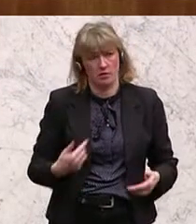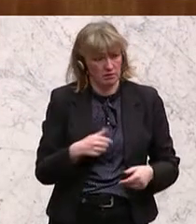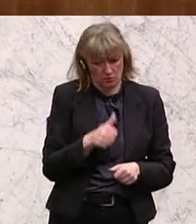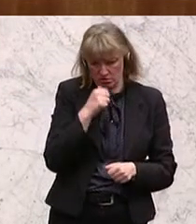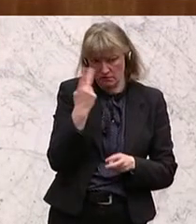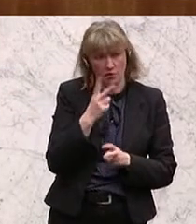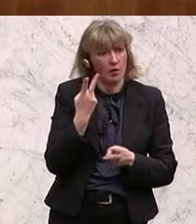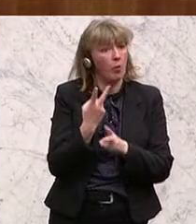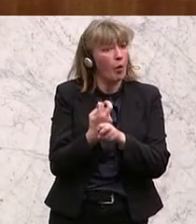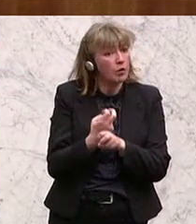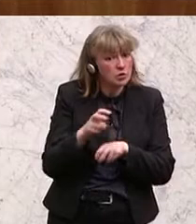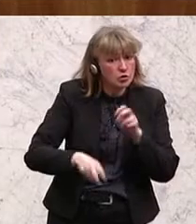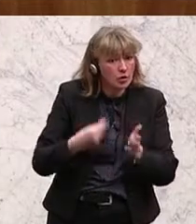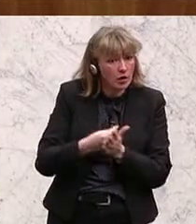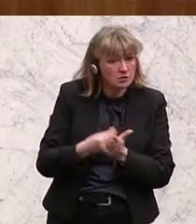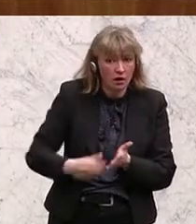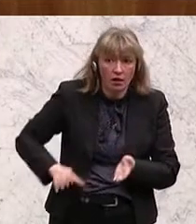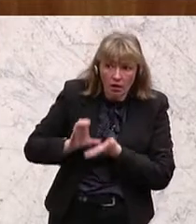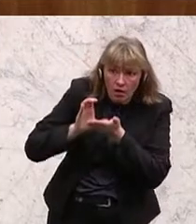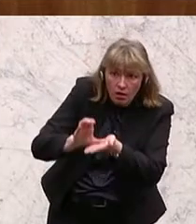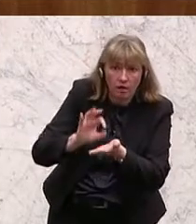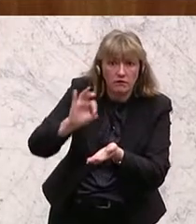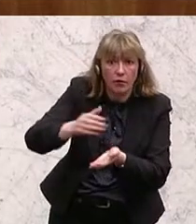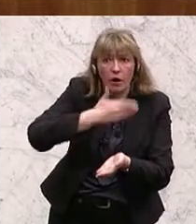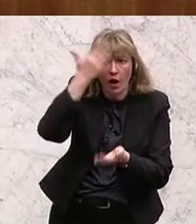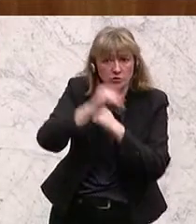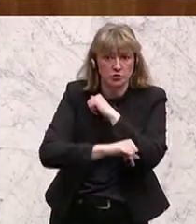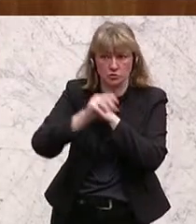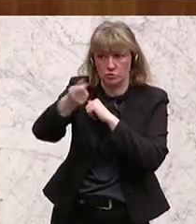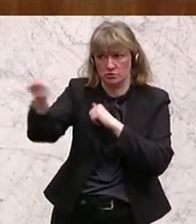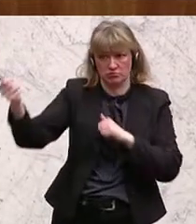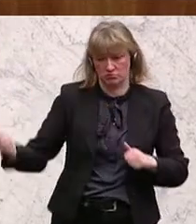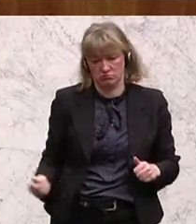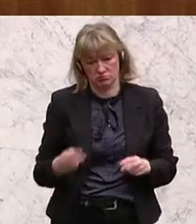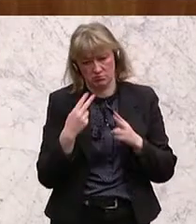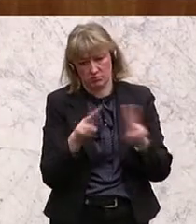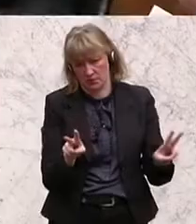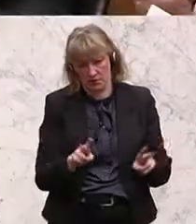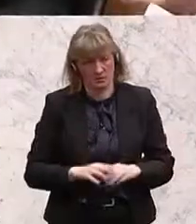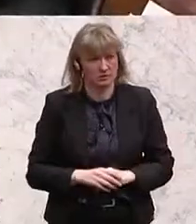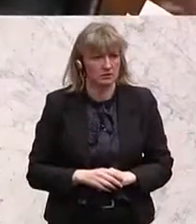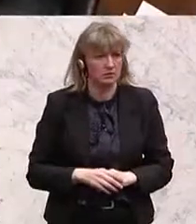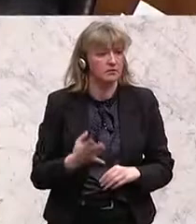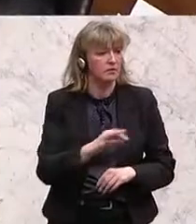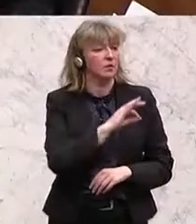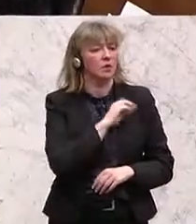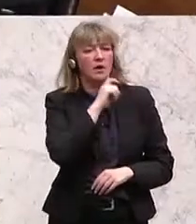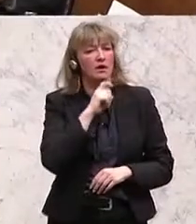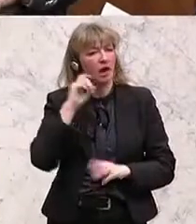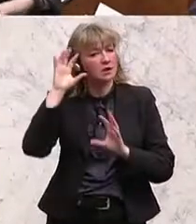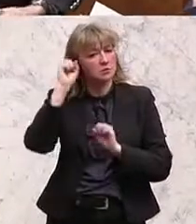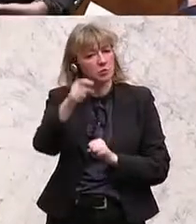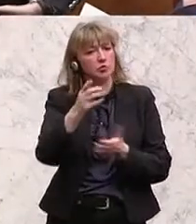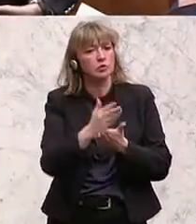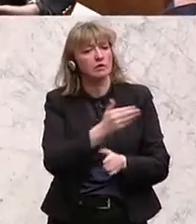dass der österreichische Steuerzahler hier die Studien ausländischer Studierender finanziert. Kollege Karlsberg hat schon